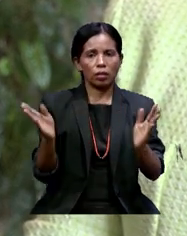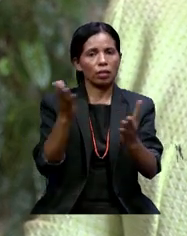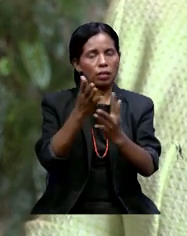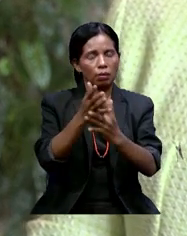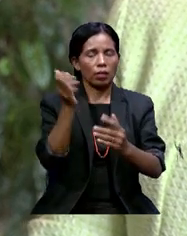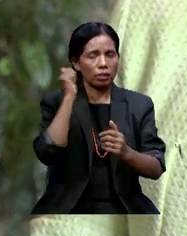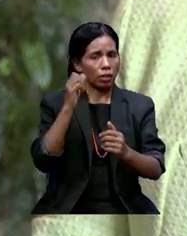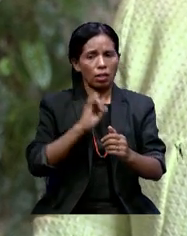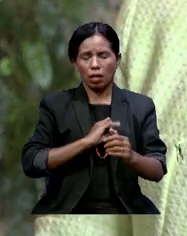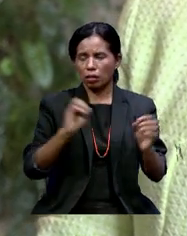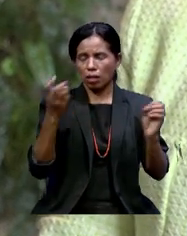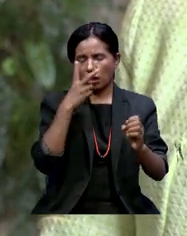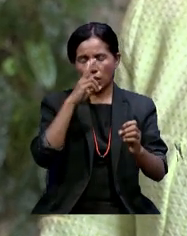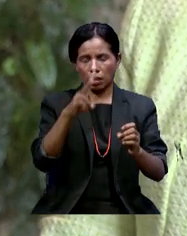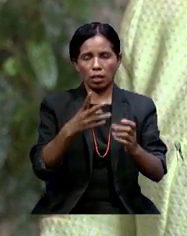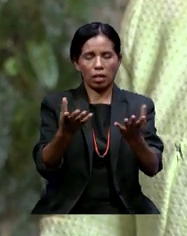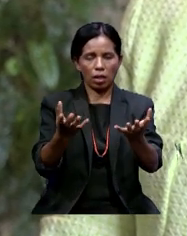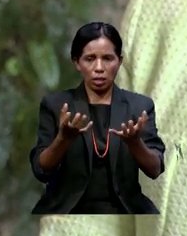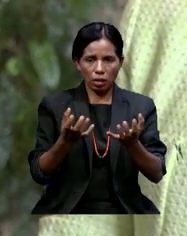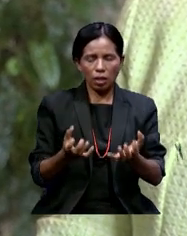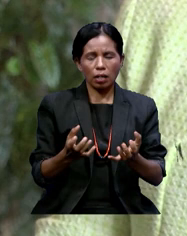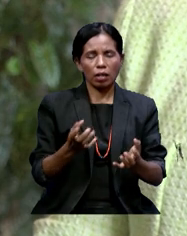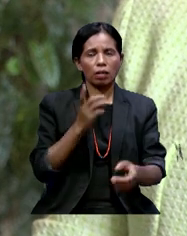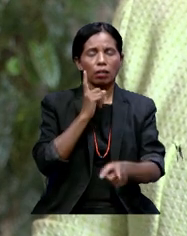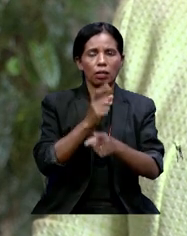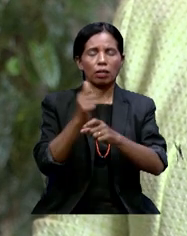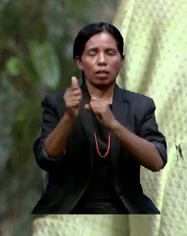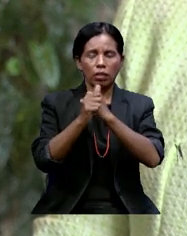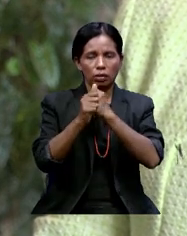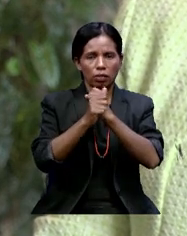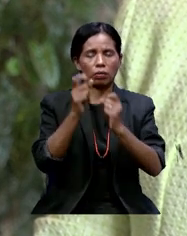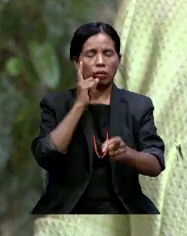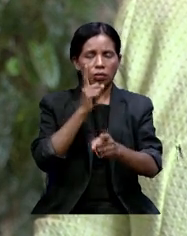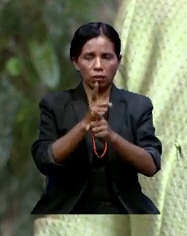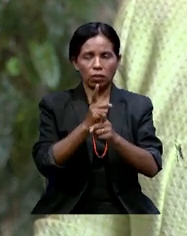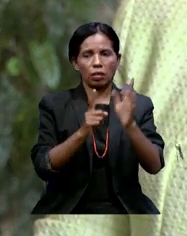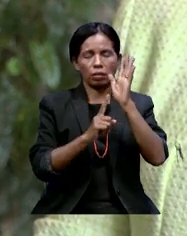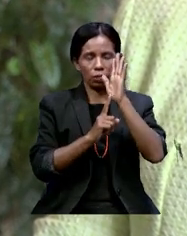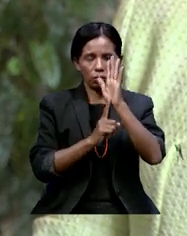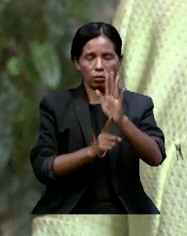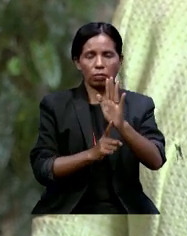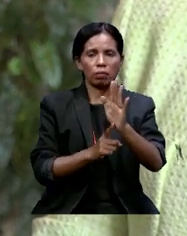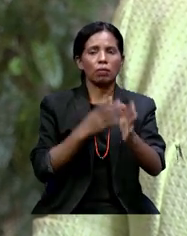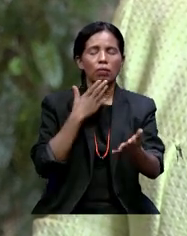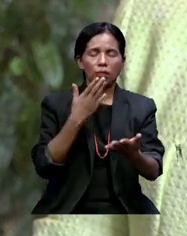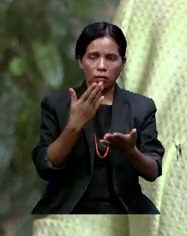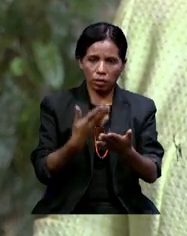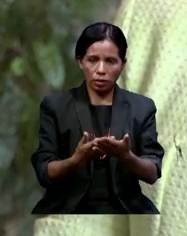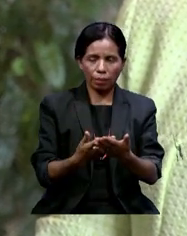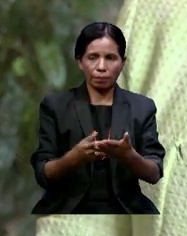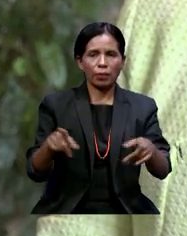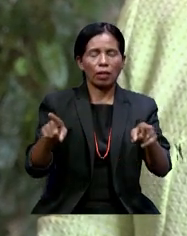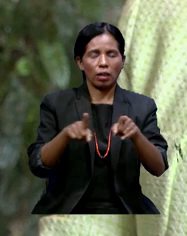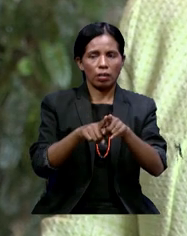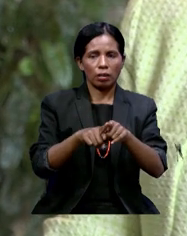nunca hare komitmentu nebe interpreta ba asaun konkreta no aplika formalmente no con certeza hanesan